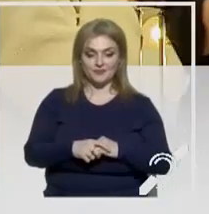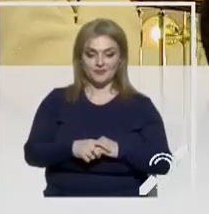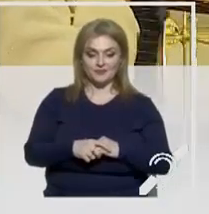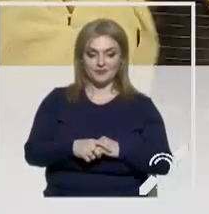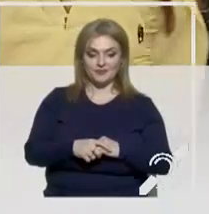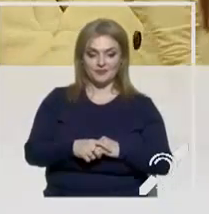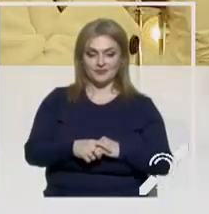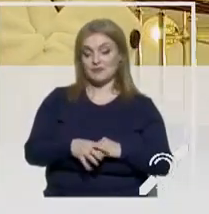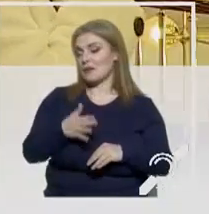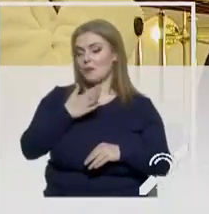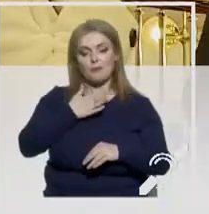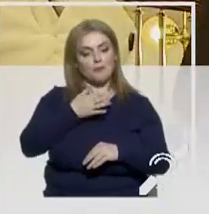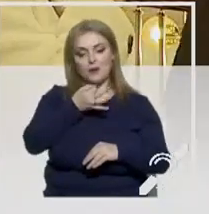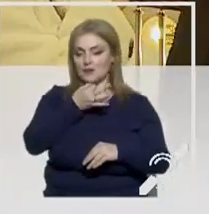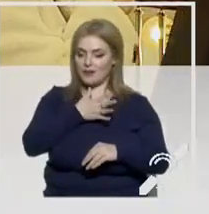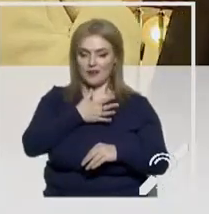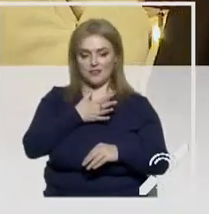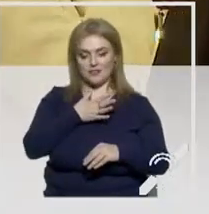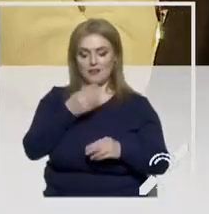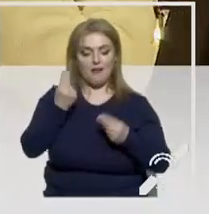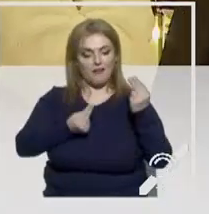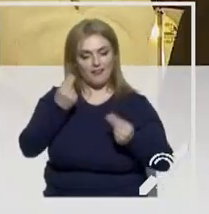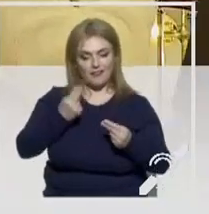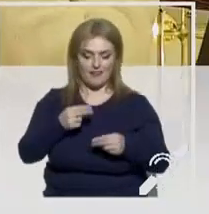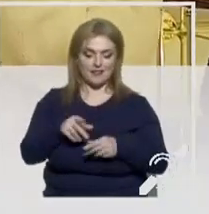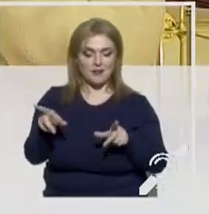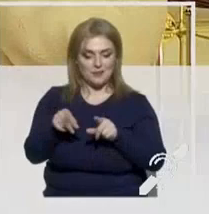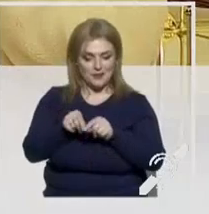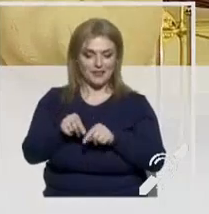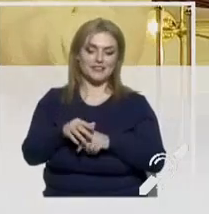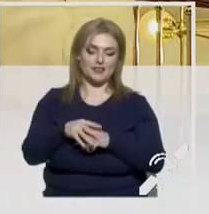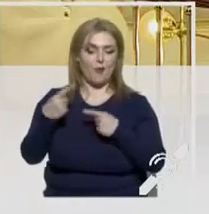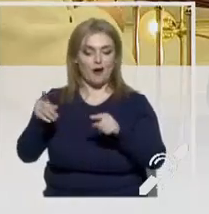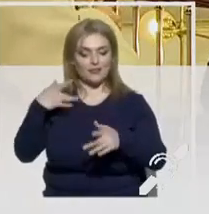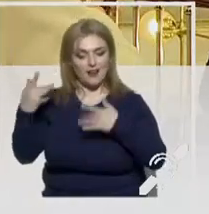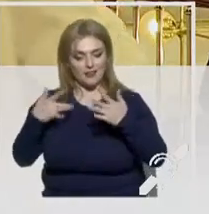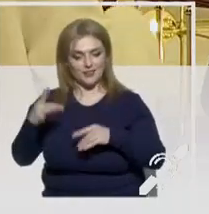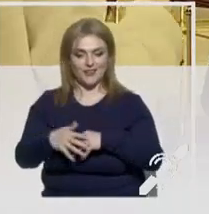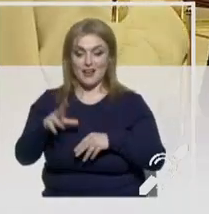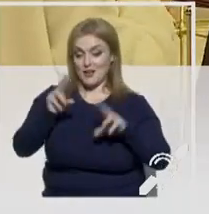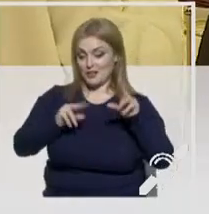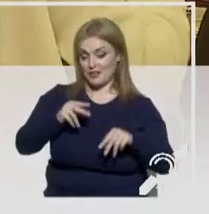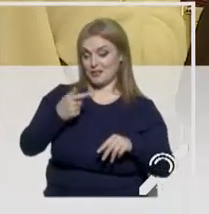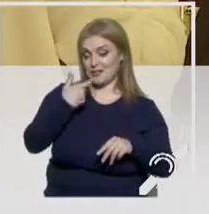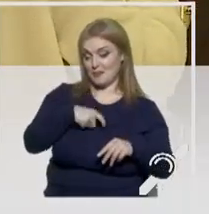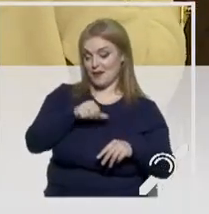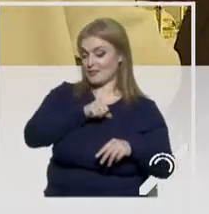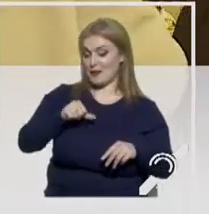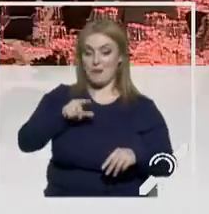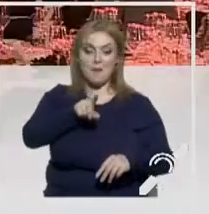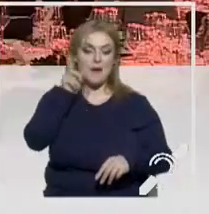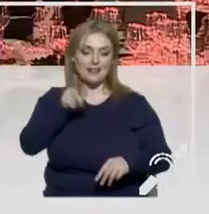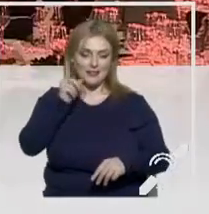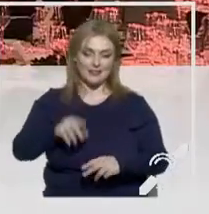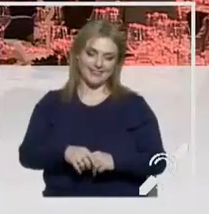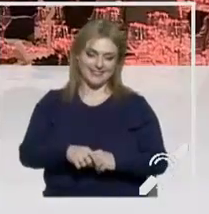între colegii mei pentru prima oară și cred că sunt cel mai tânăr actor